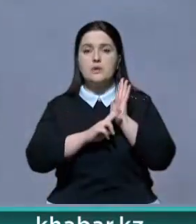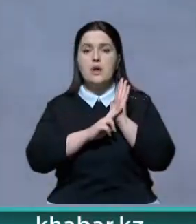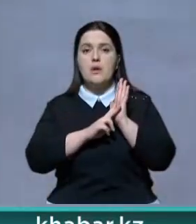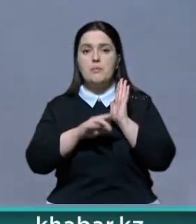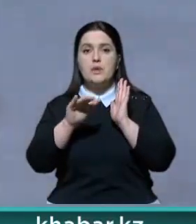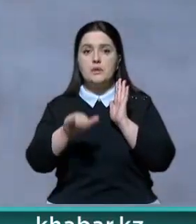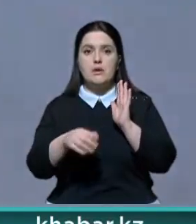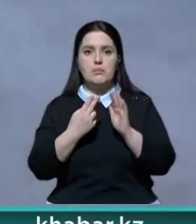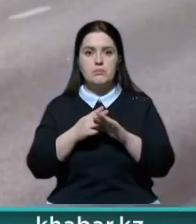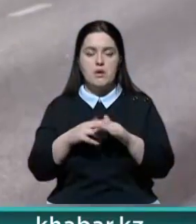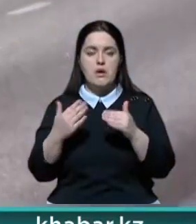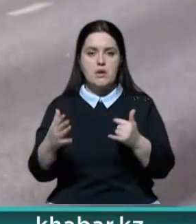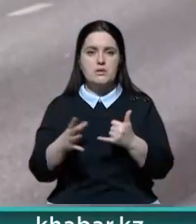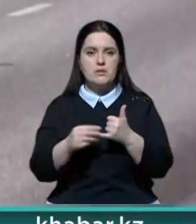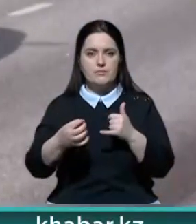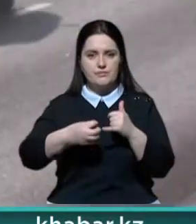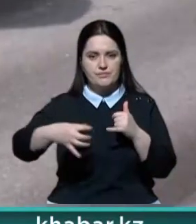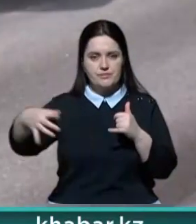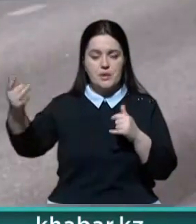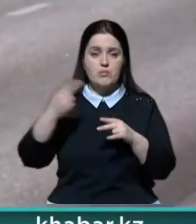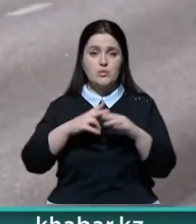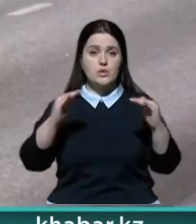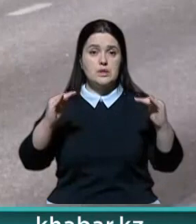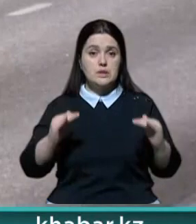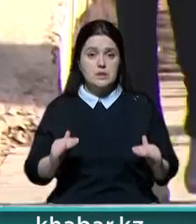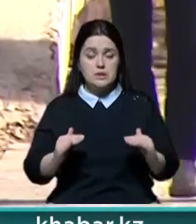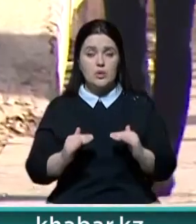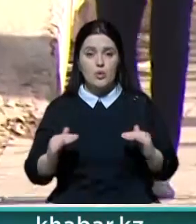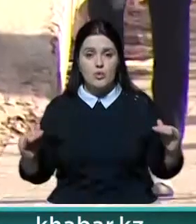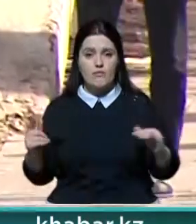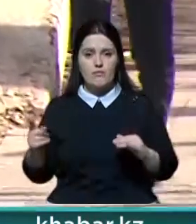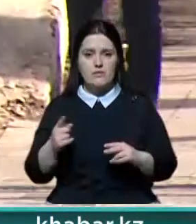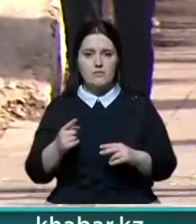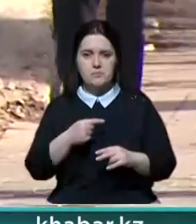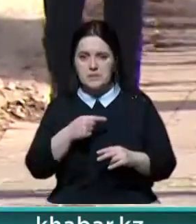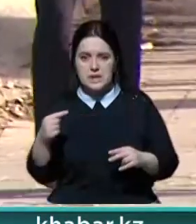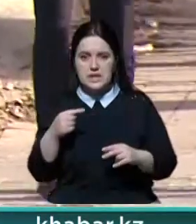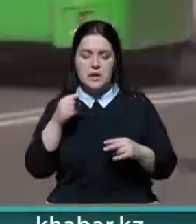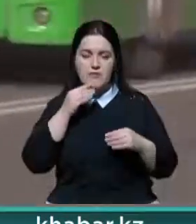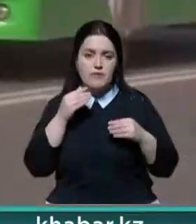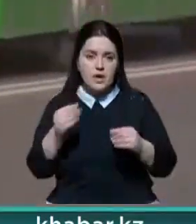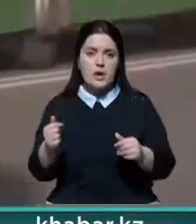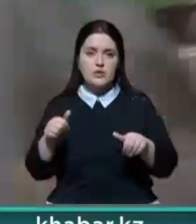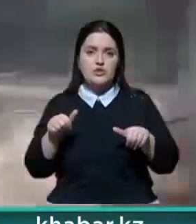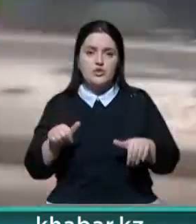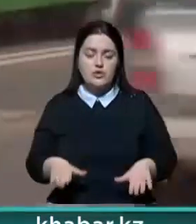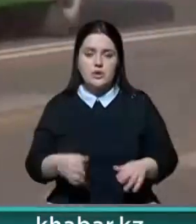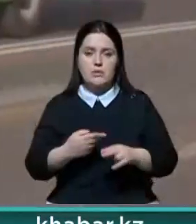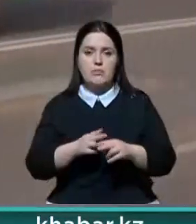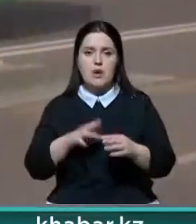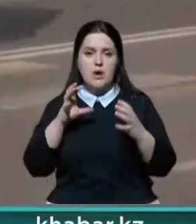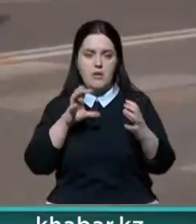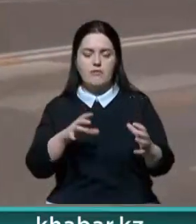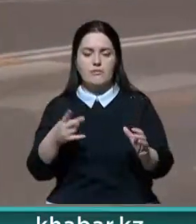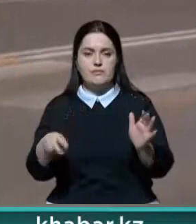тысяч приходится на наземный транспорт. Чтобы снизить уровень его негативного влияния, было принято решение перейти на экологичный